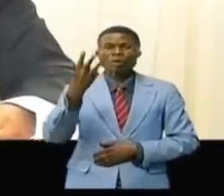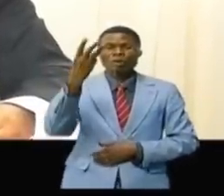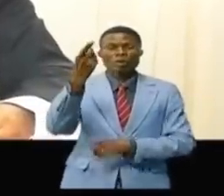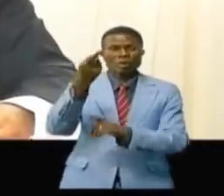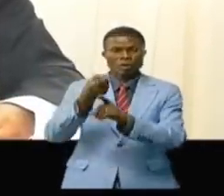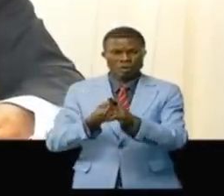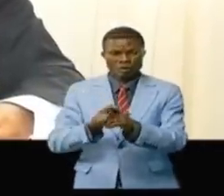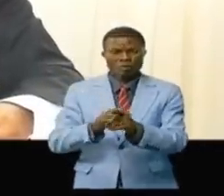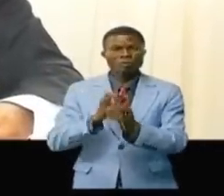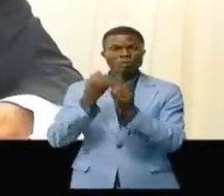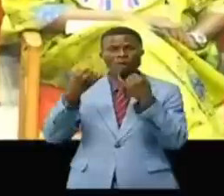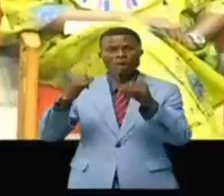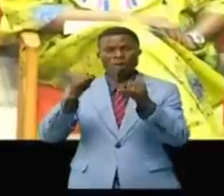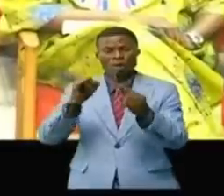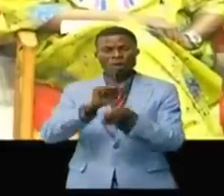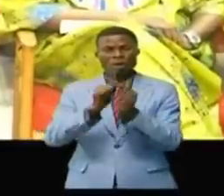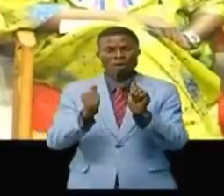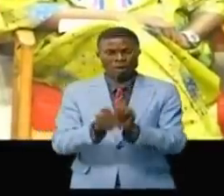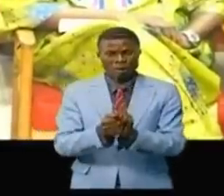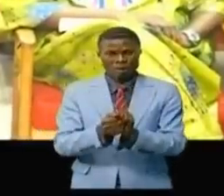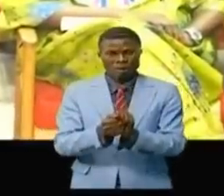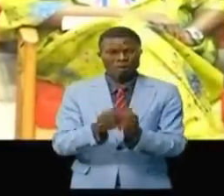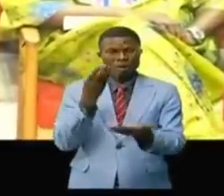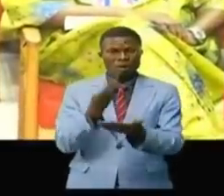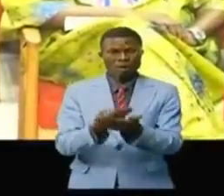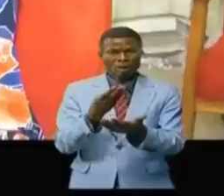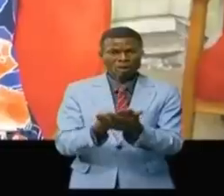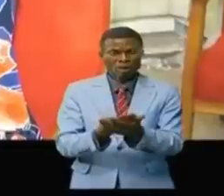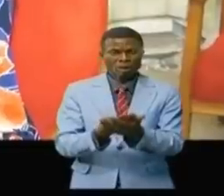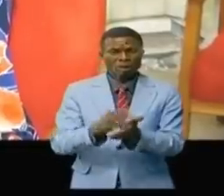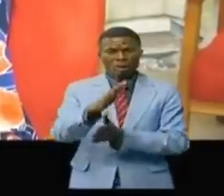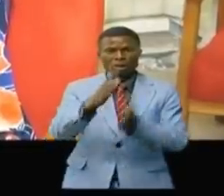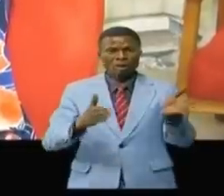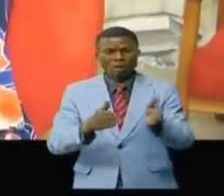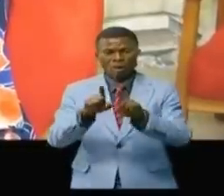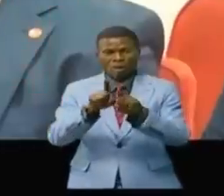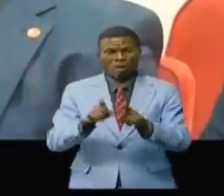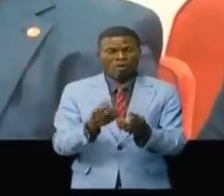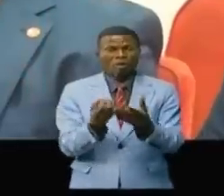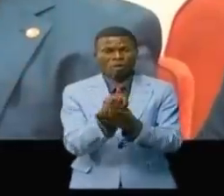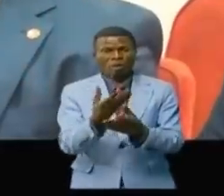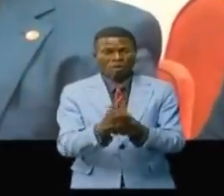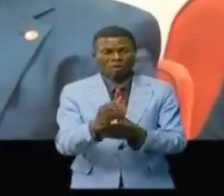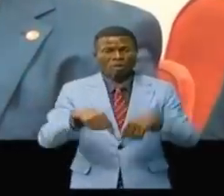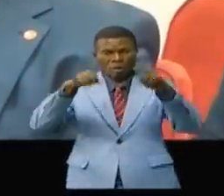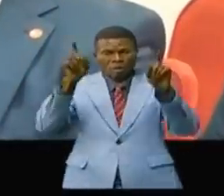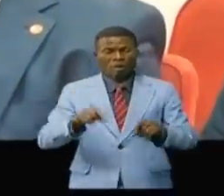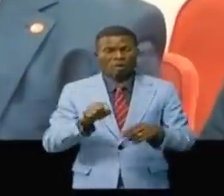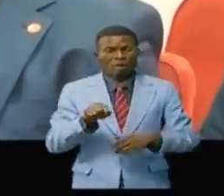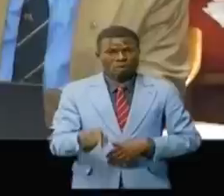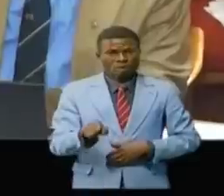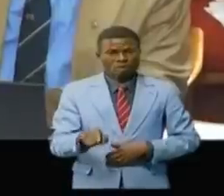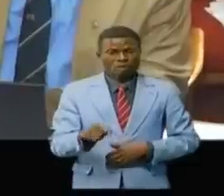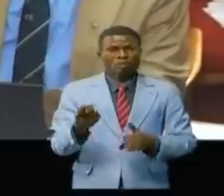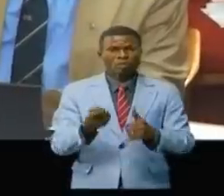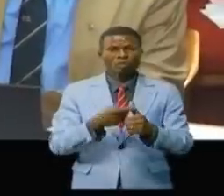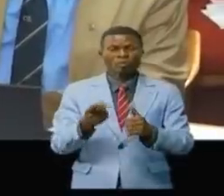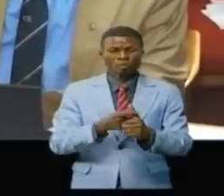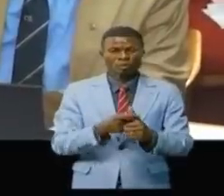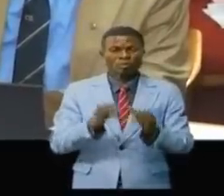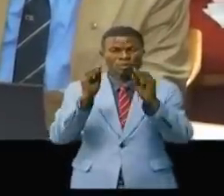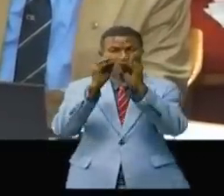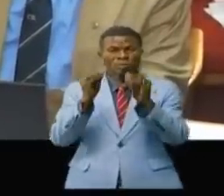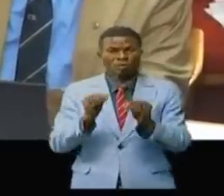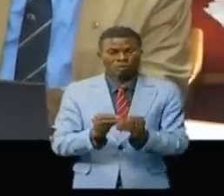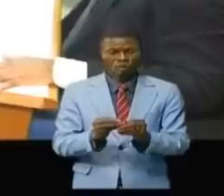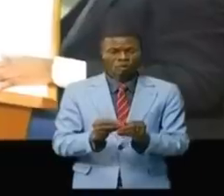des données relatives à l'exécution du budget en recettes comme en dépenses de l'exercice en cours, il s'avère que la totalité